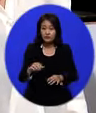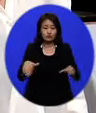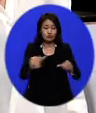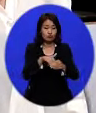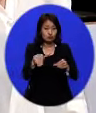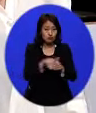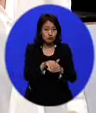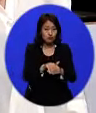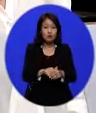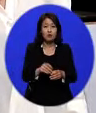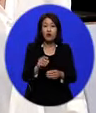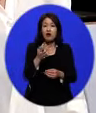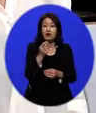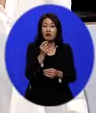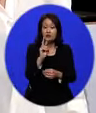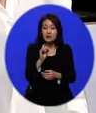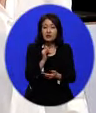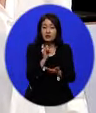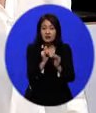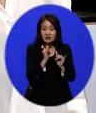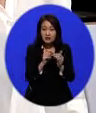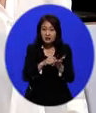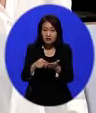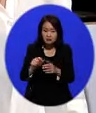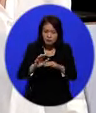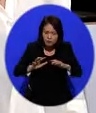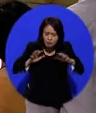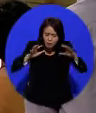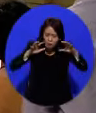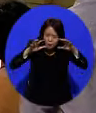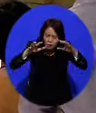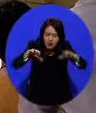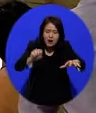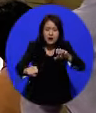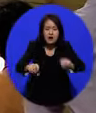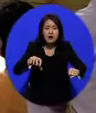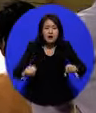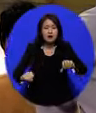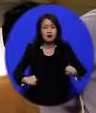문화, 언론 모든 것을 세계 것을 다 장악하고 있어요.